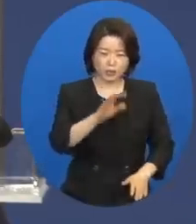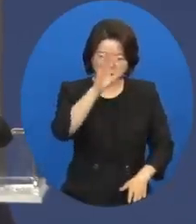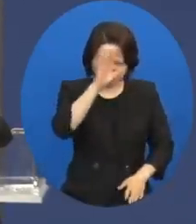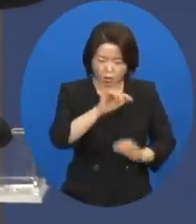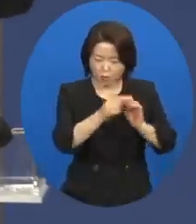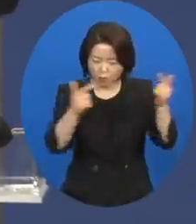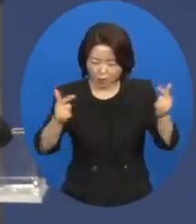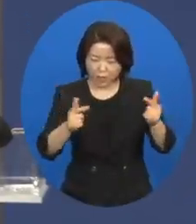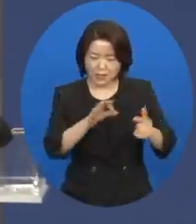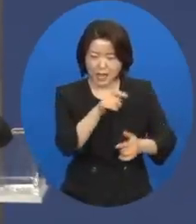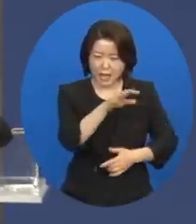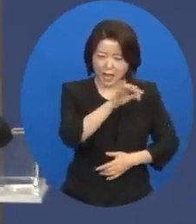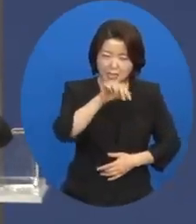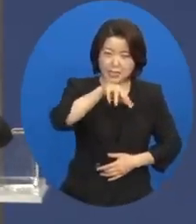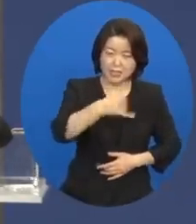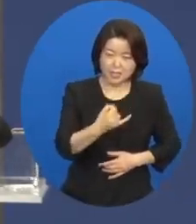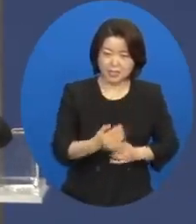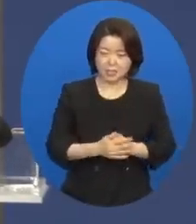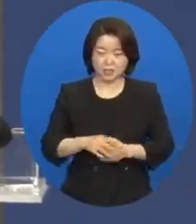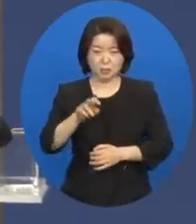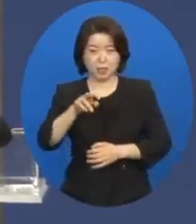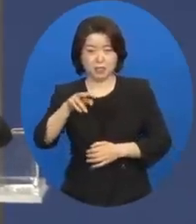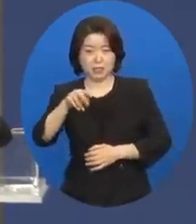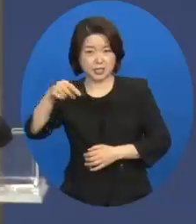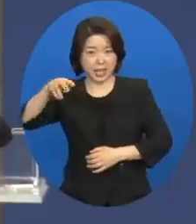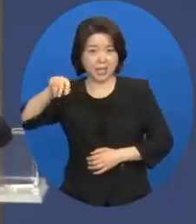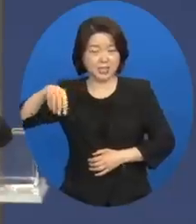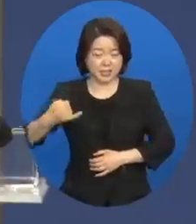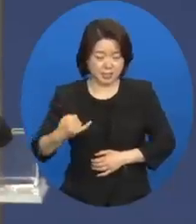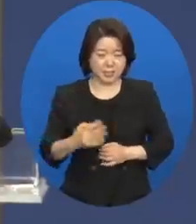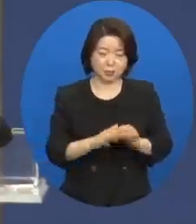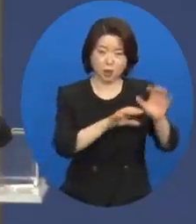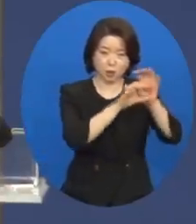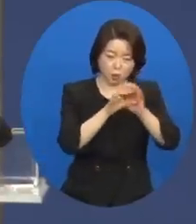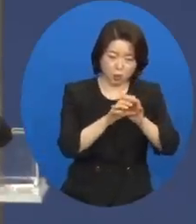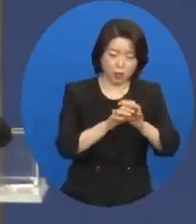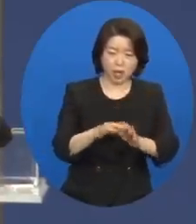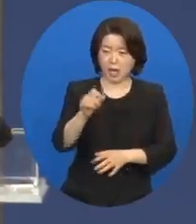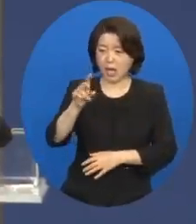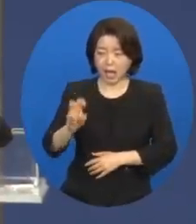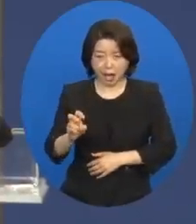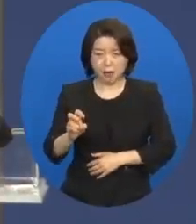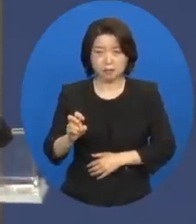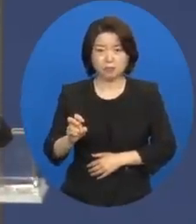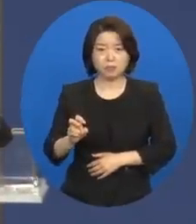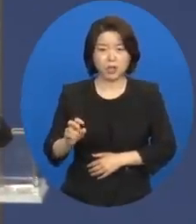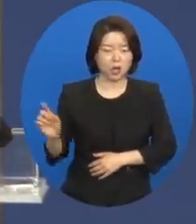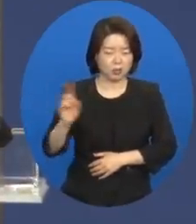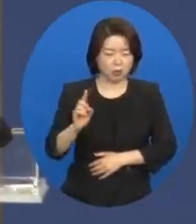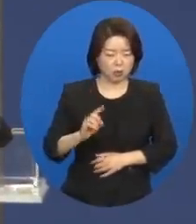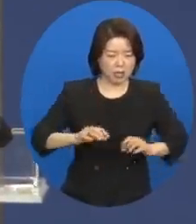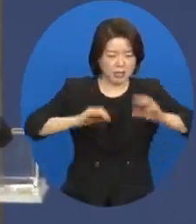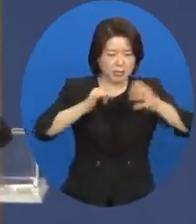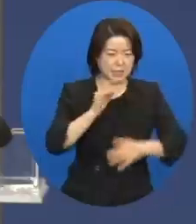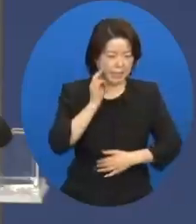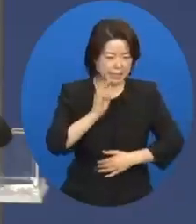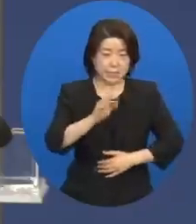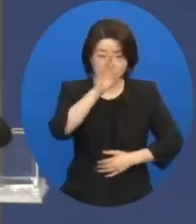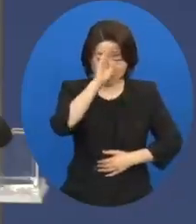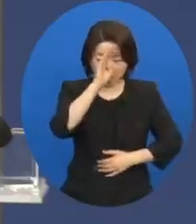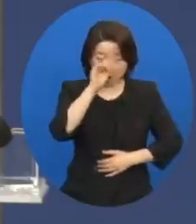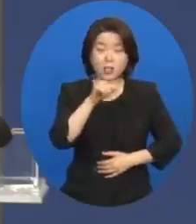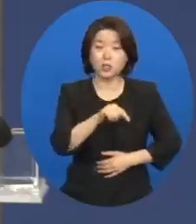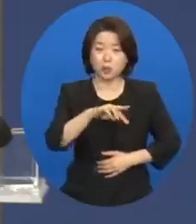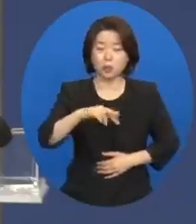뭐 거기다 뭐 코로나다, 거기다 암이다, 뭐 무슨 세상에 끔찍한 병, 육체의